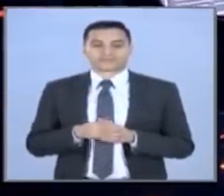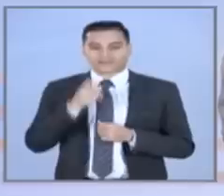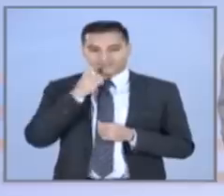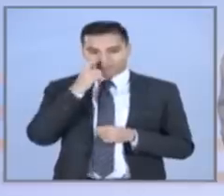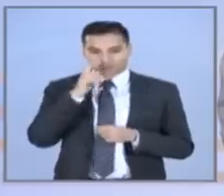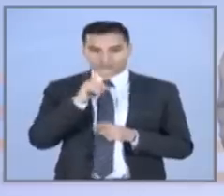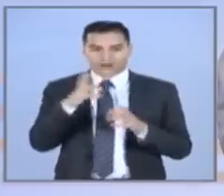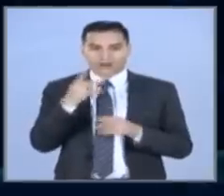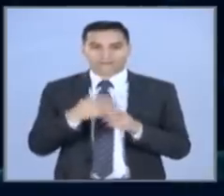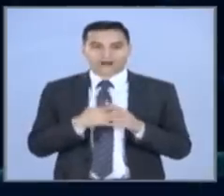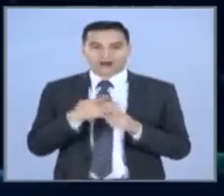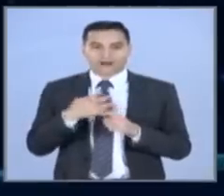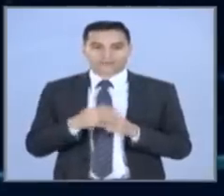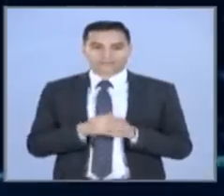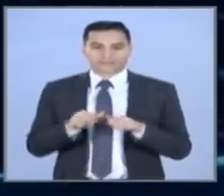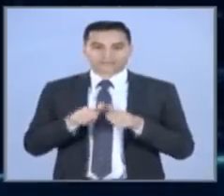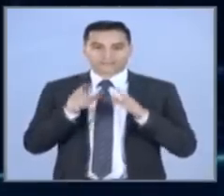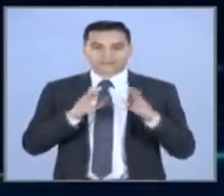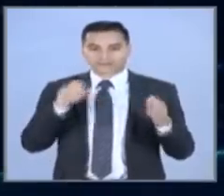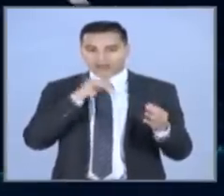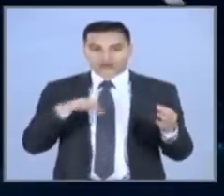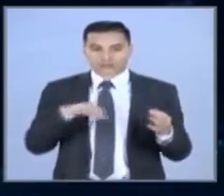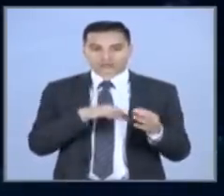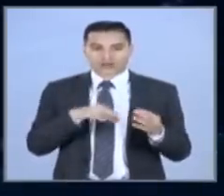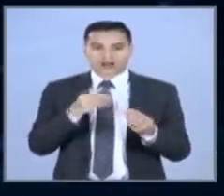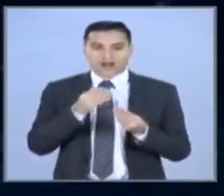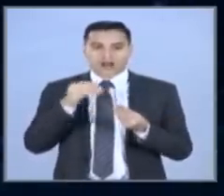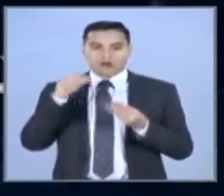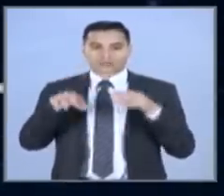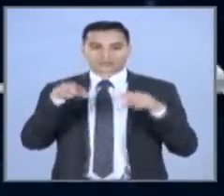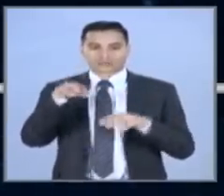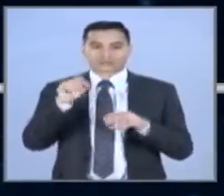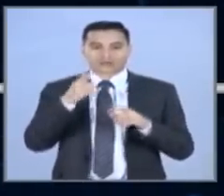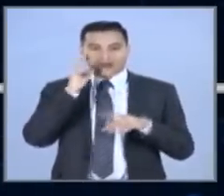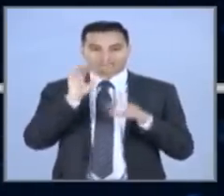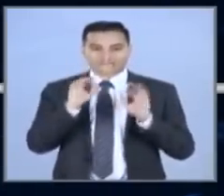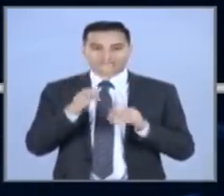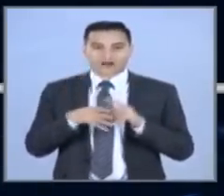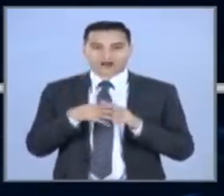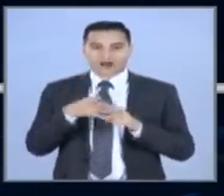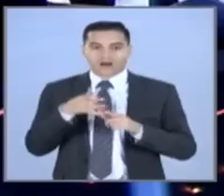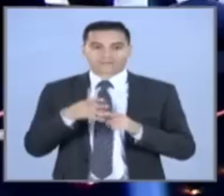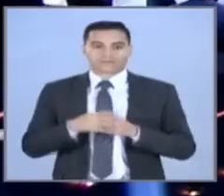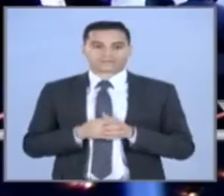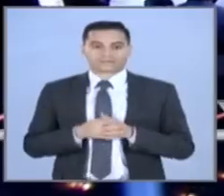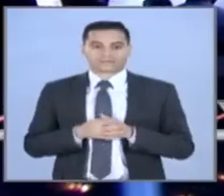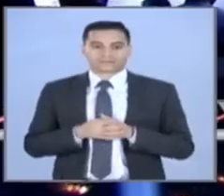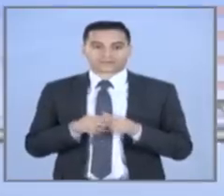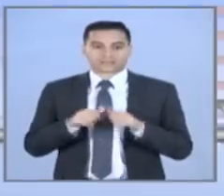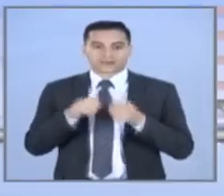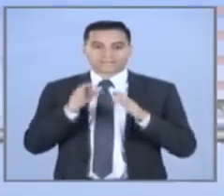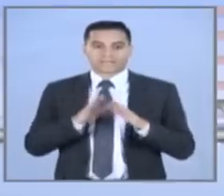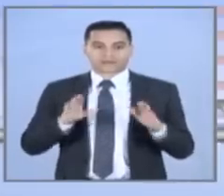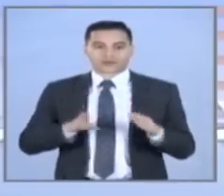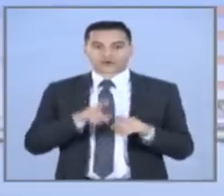فقرة الفنون أربع أسئلة: سينما ومسرح، أغاني موسيقى، لوحات ومعالم، وسرعة البديهة. سينما